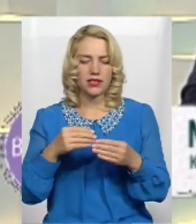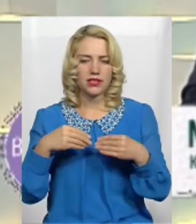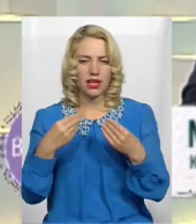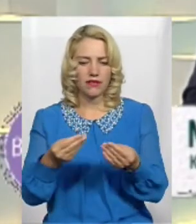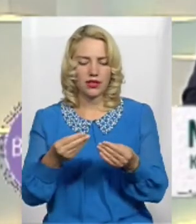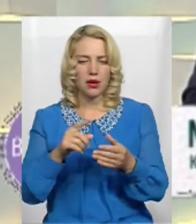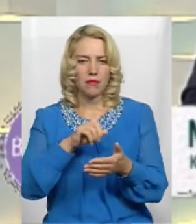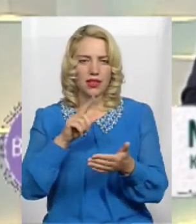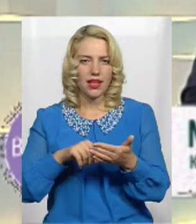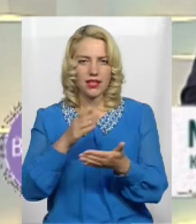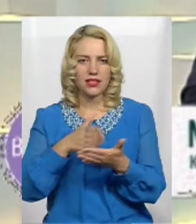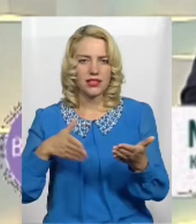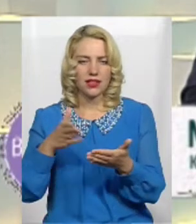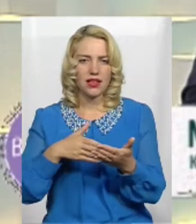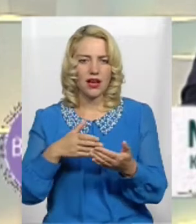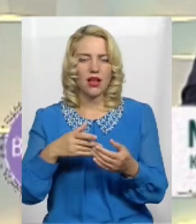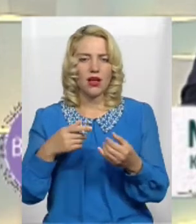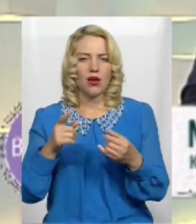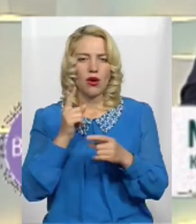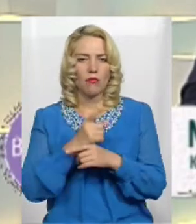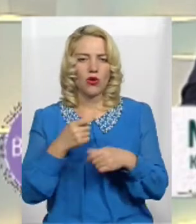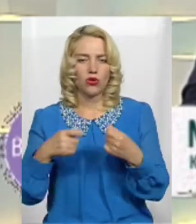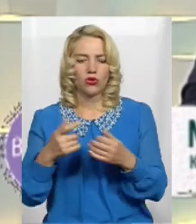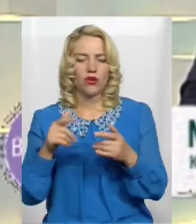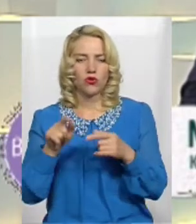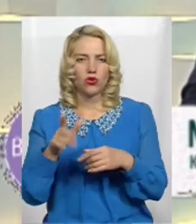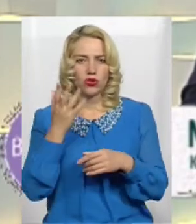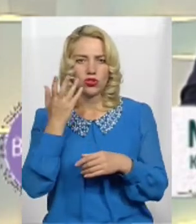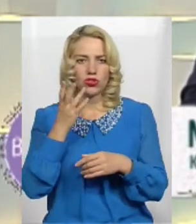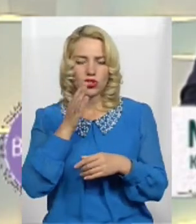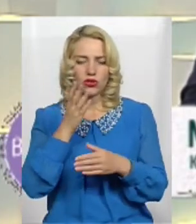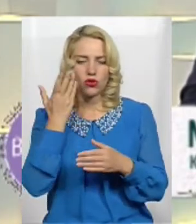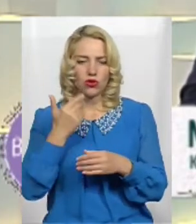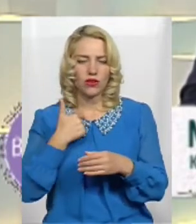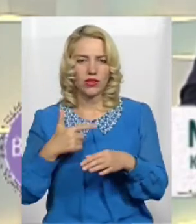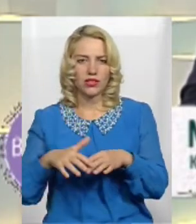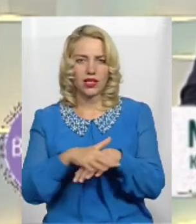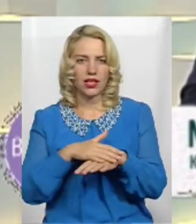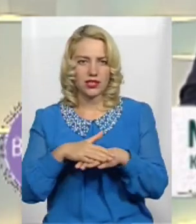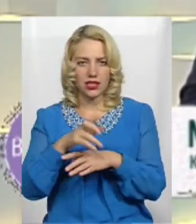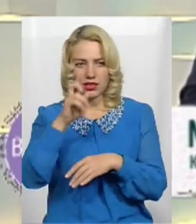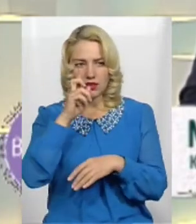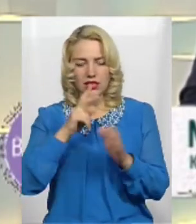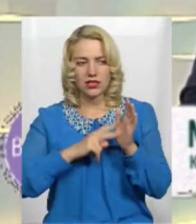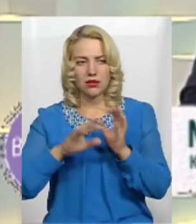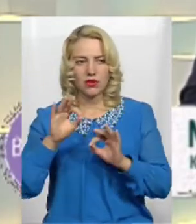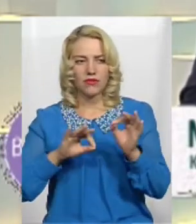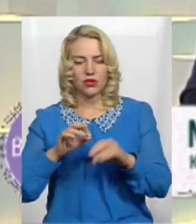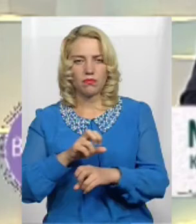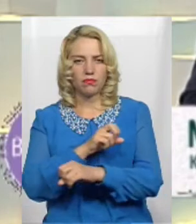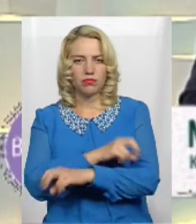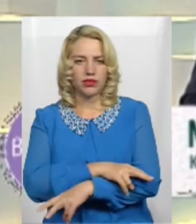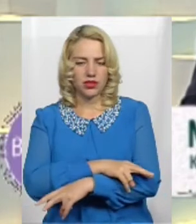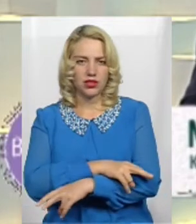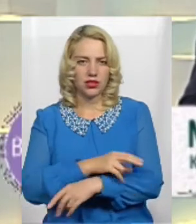зняття мораторію в той час, коли більша частина населення України, нашої держави, а це більше 80%, доведені